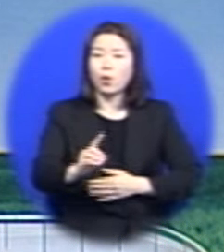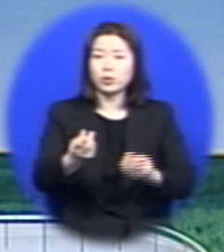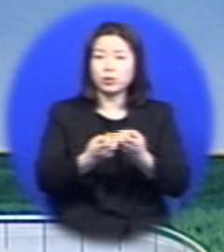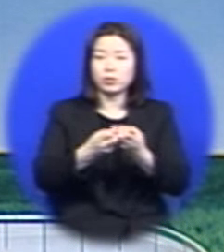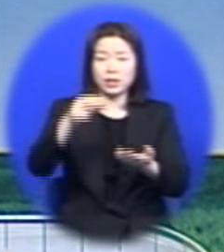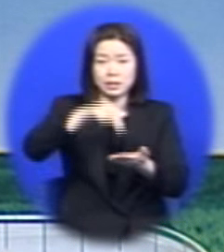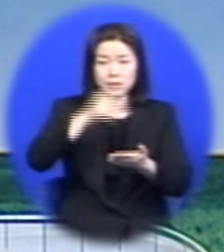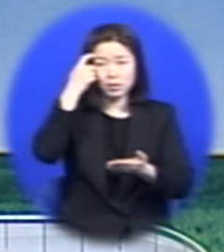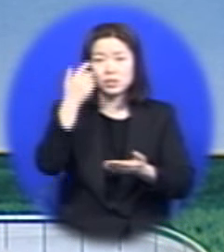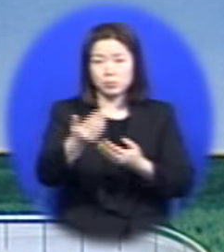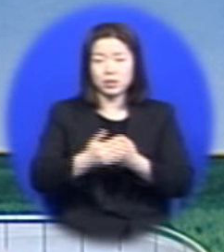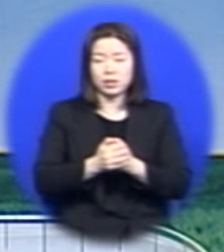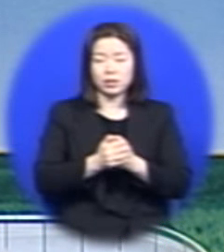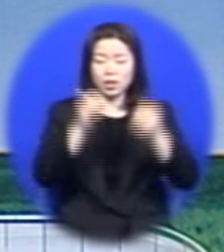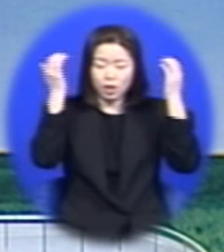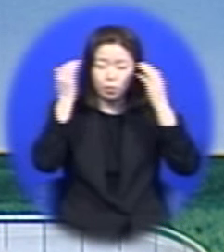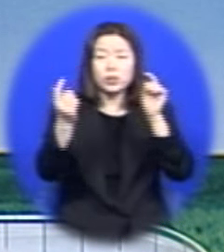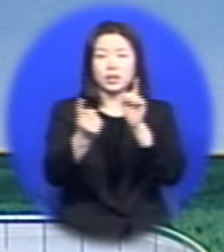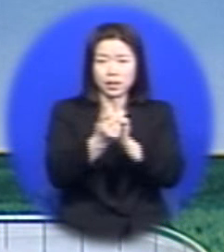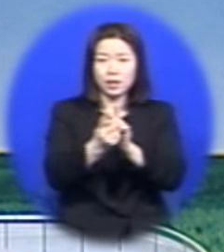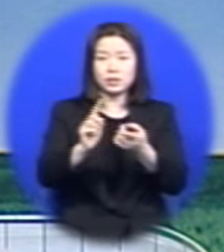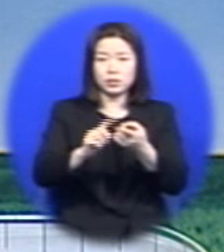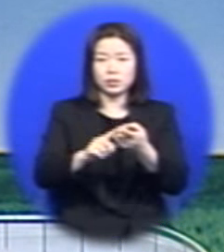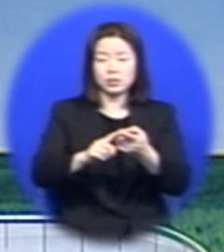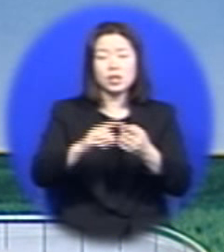고난을 당하는 것은 축복입니다.